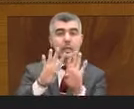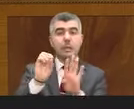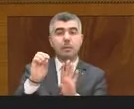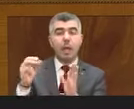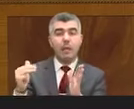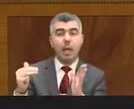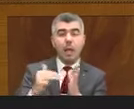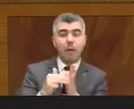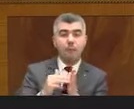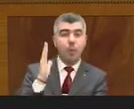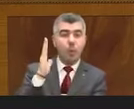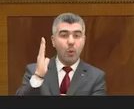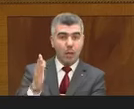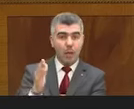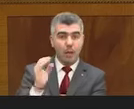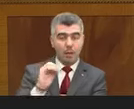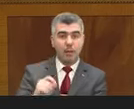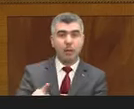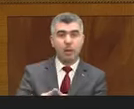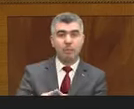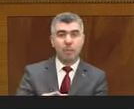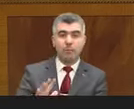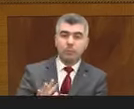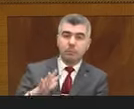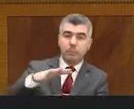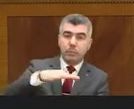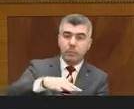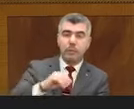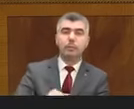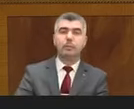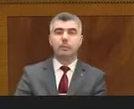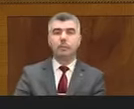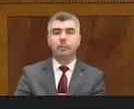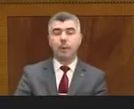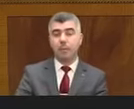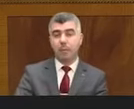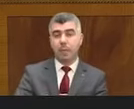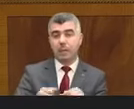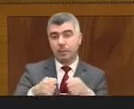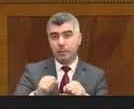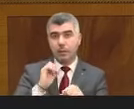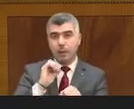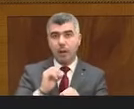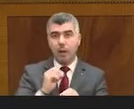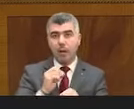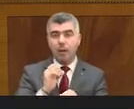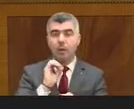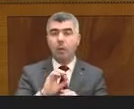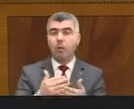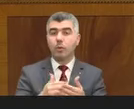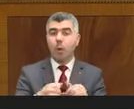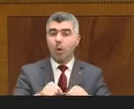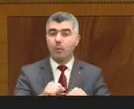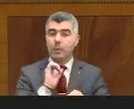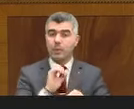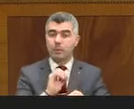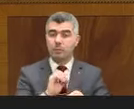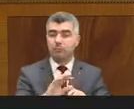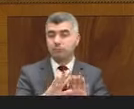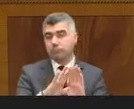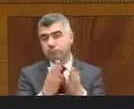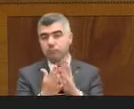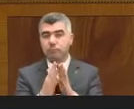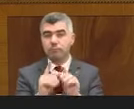هكتار اللي كتسقى بالسدود. وضعية الزراعات فيما يخص الحبوب الخريفية، المساحة